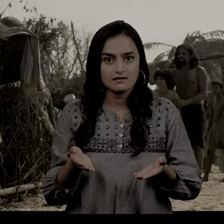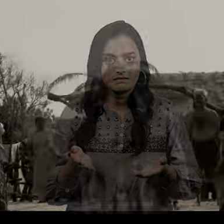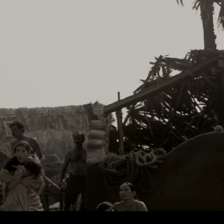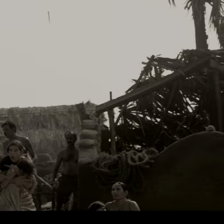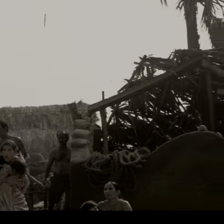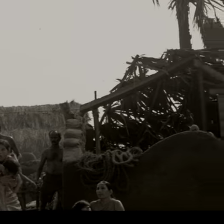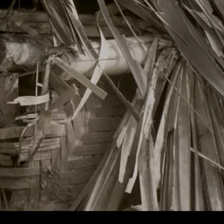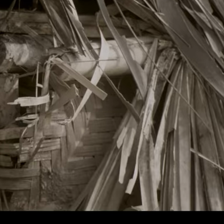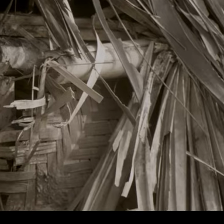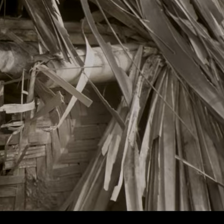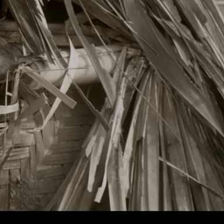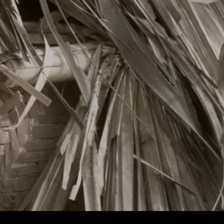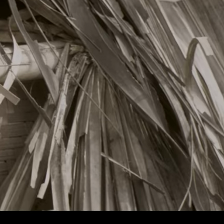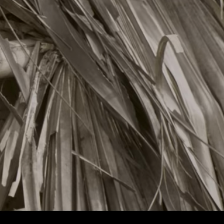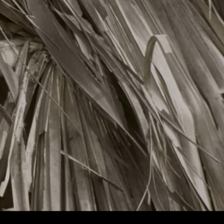शुरू होती है